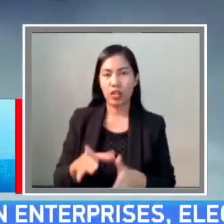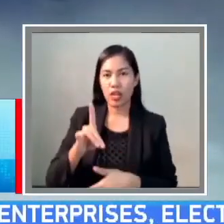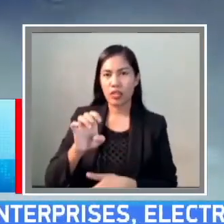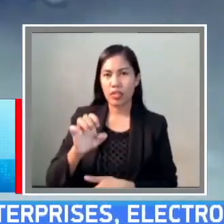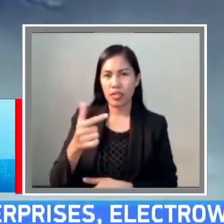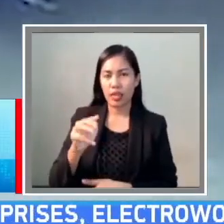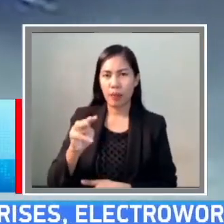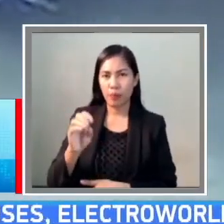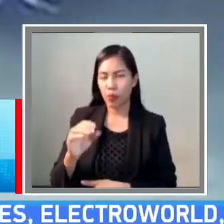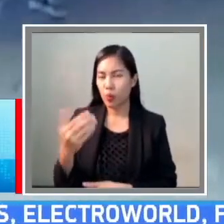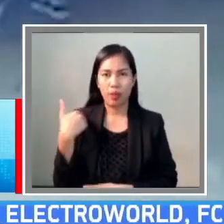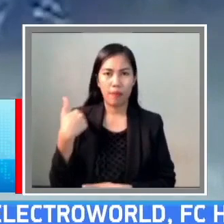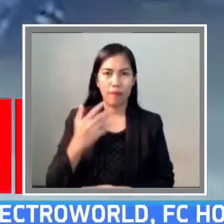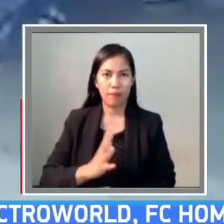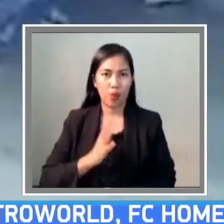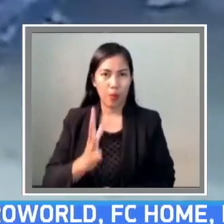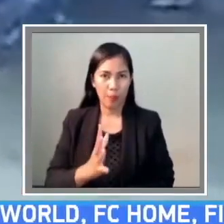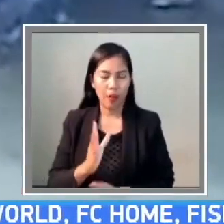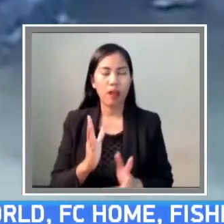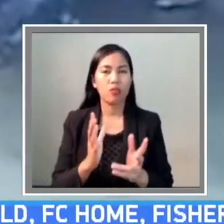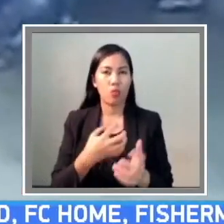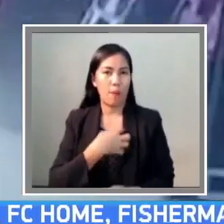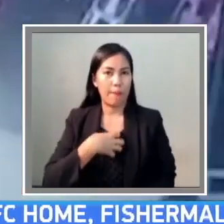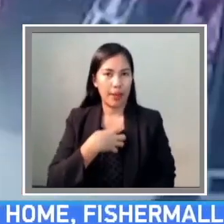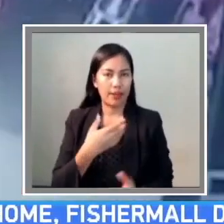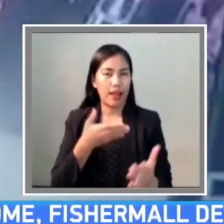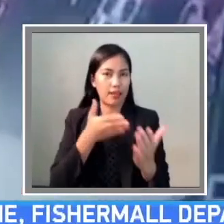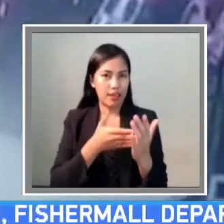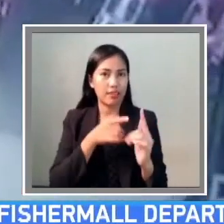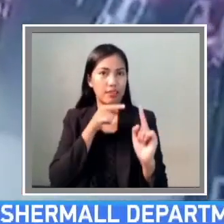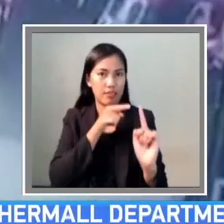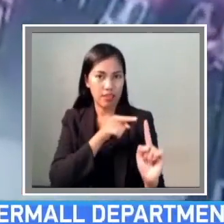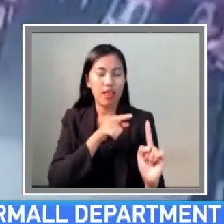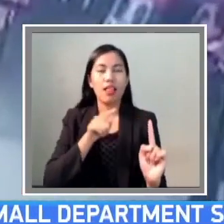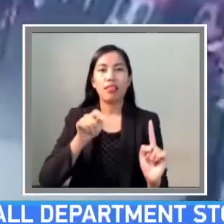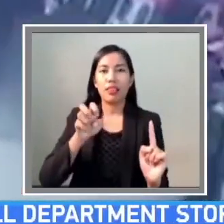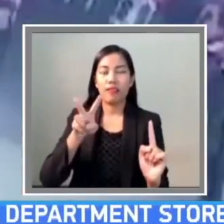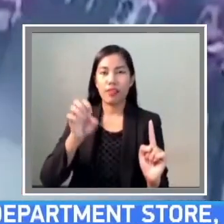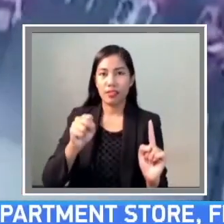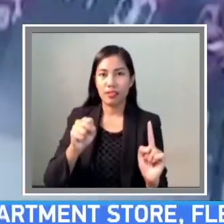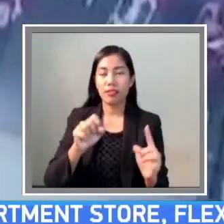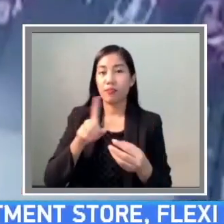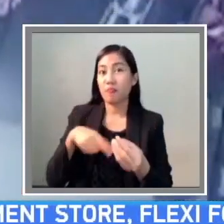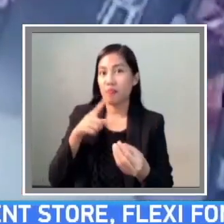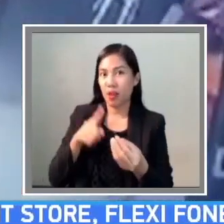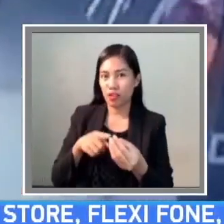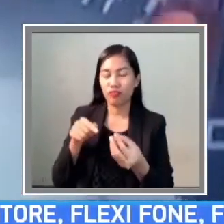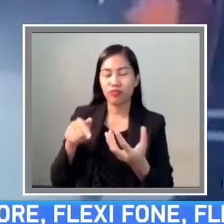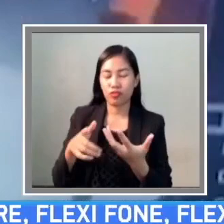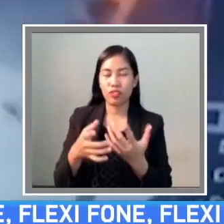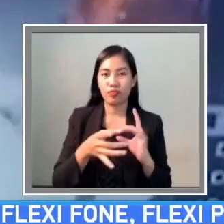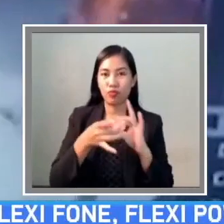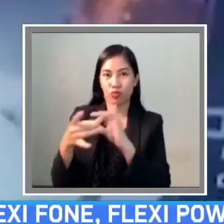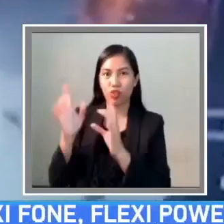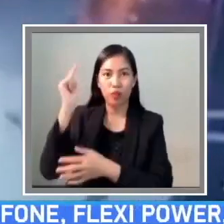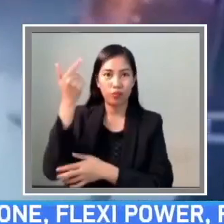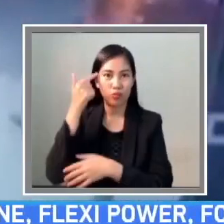reklamo laban kay Teves kaugnay sa Digamo case. Dati na niyang itinatangging sangkot siya rito.